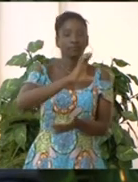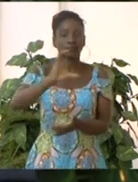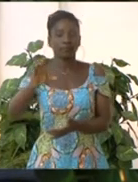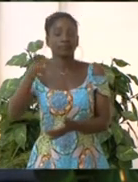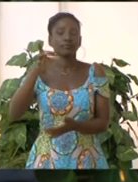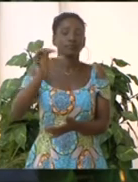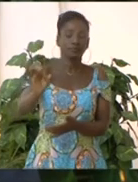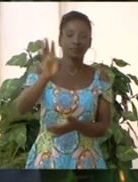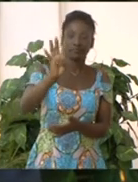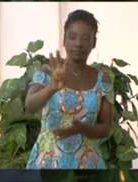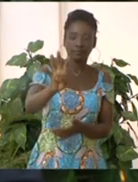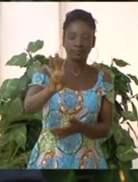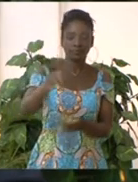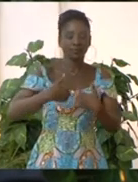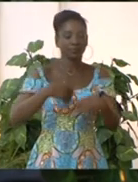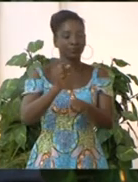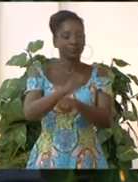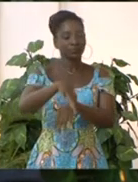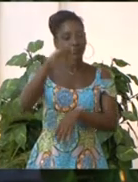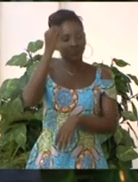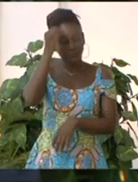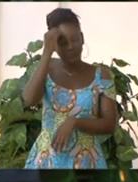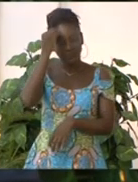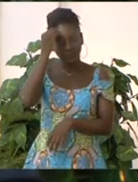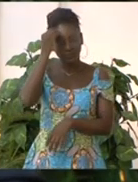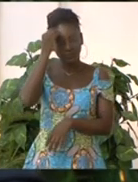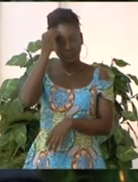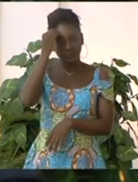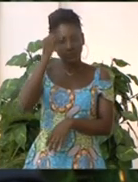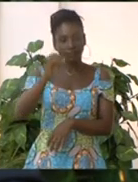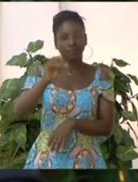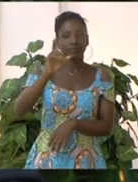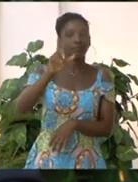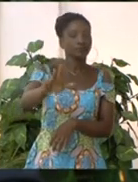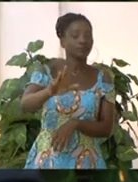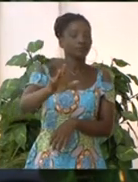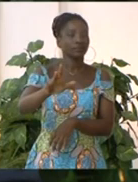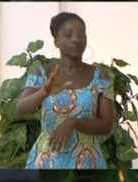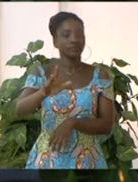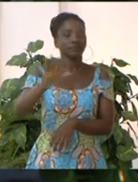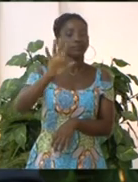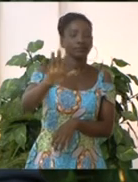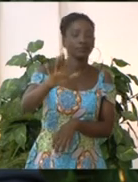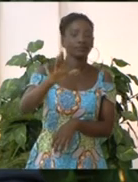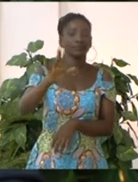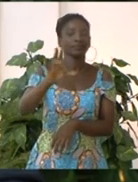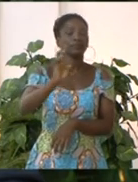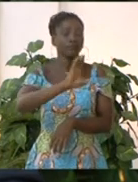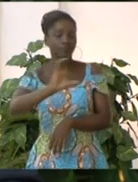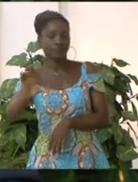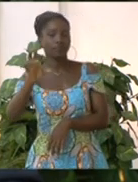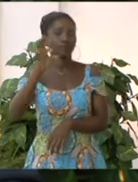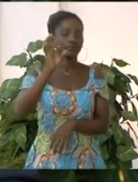obtenu alassane ouattara prend 7707 soit